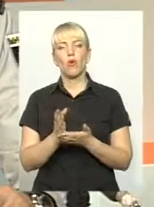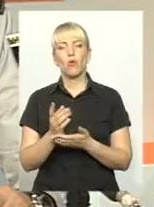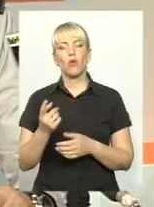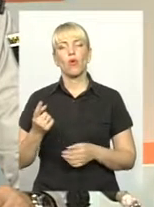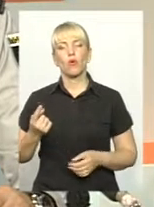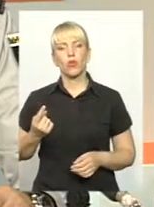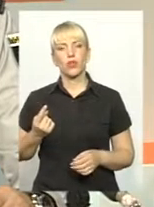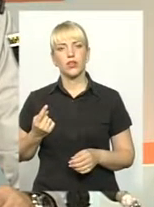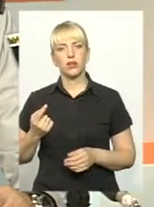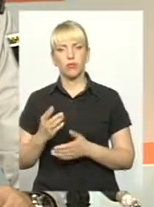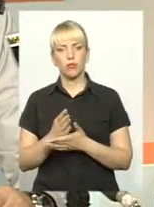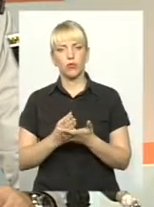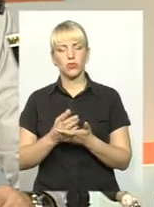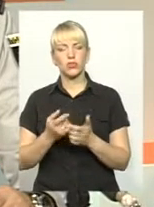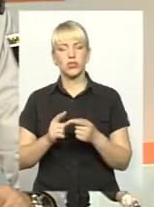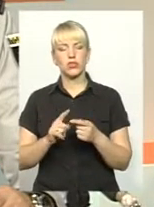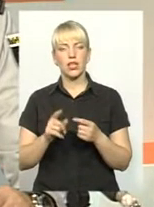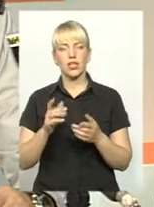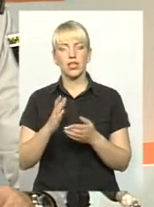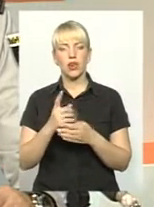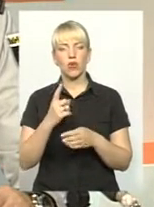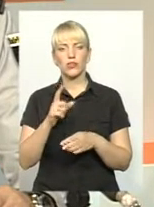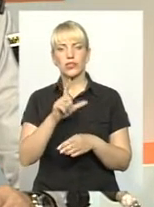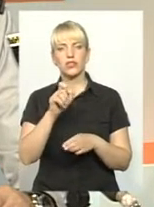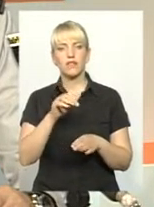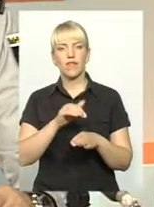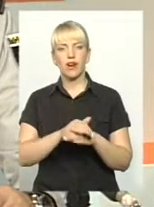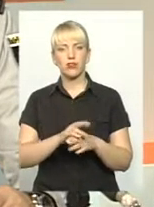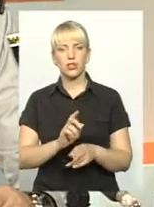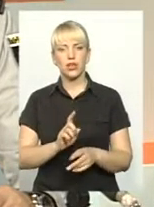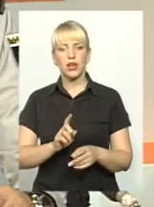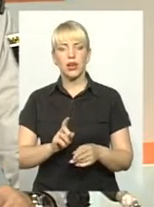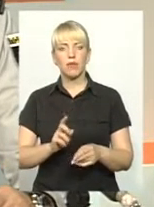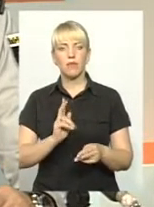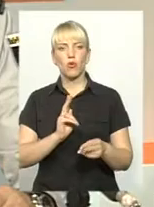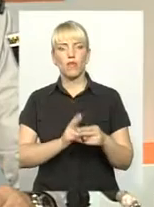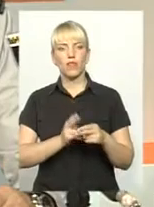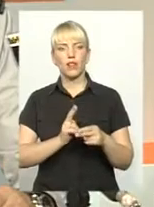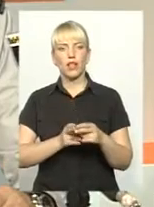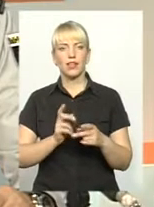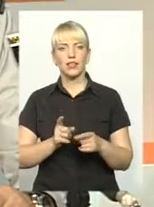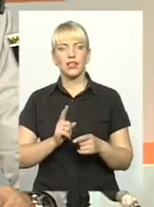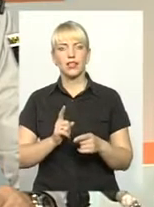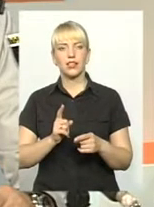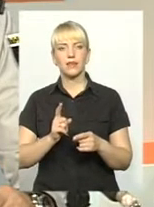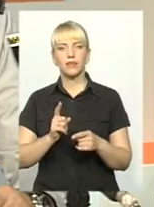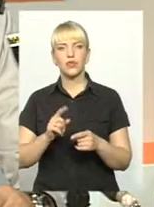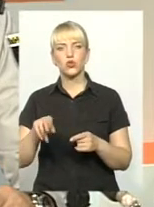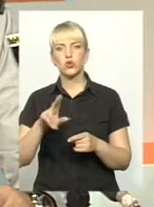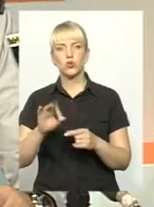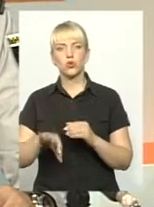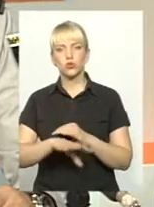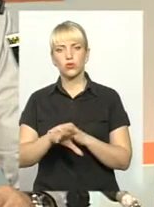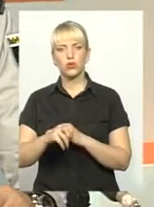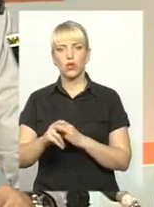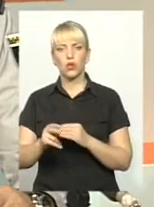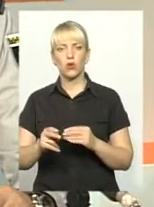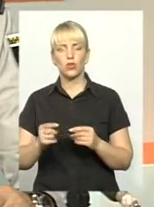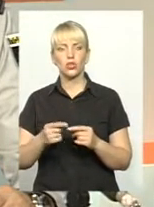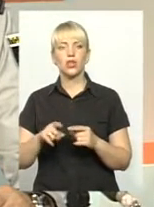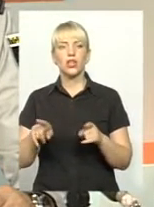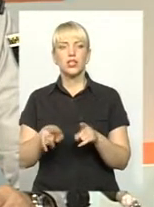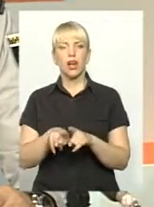послуги. Це також є одним із факторів профілактики і запобігання майнових злочинів. Крім того, саме